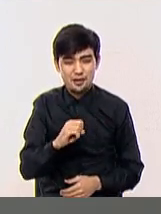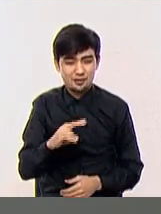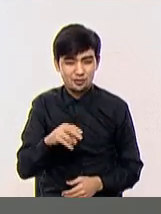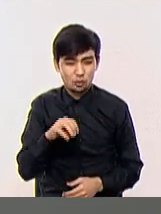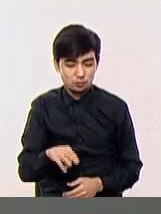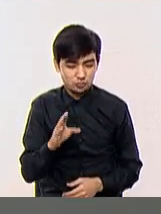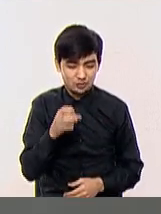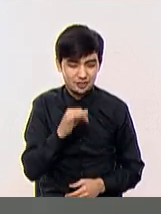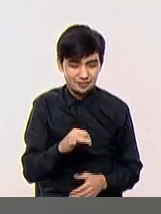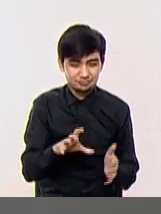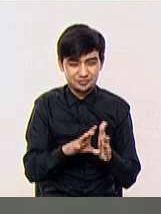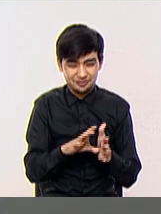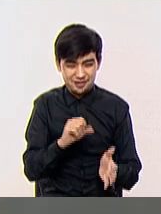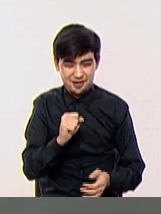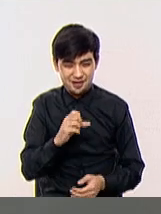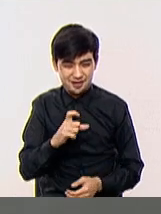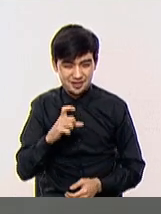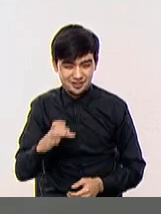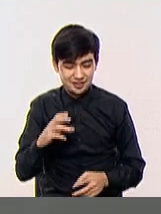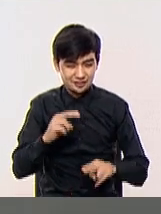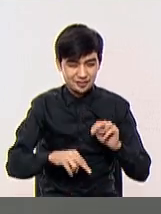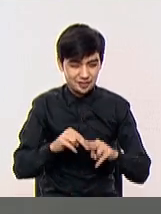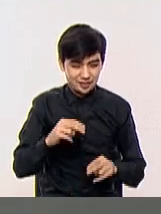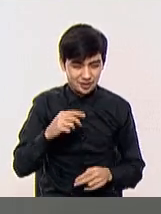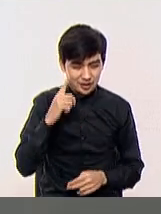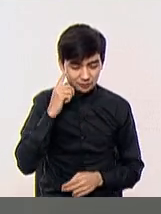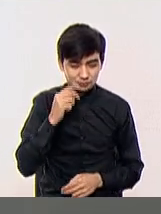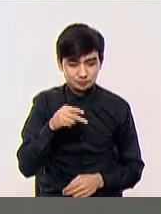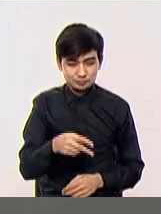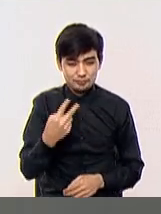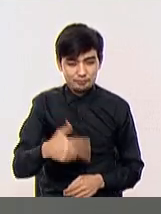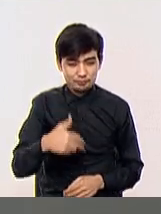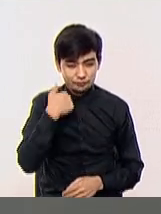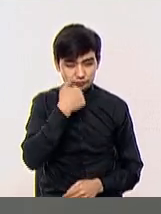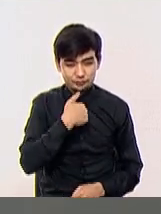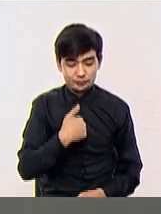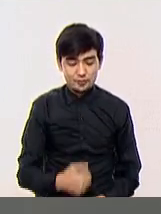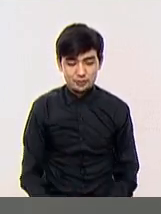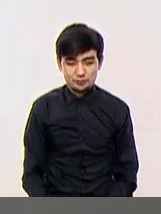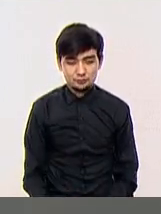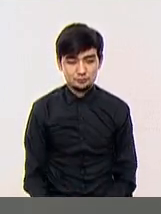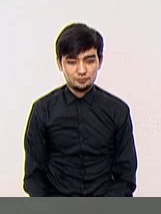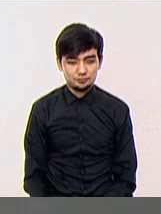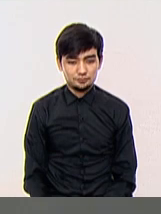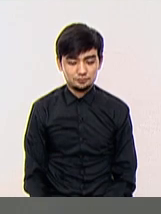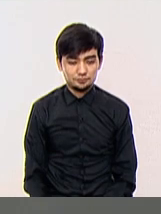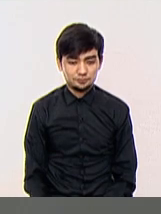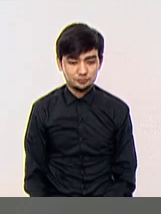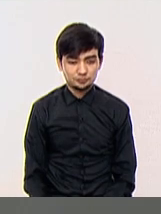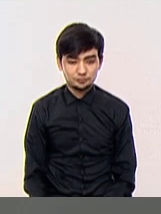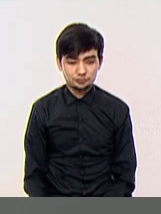от атомной электростанции энергетики планируют в тридцатых годах далее носить его нуркен так мурзин информбюро но